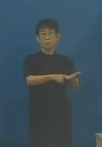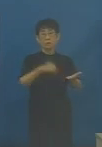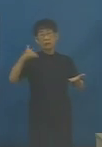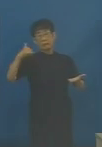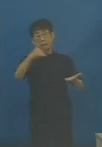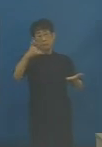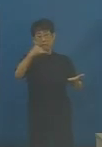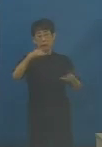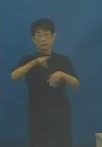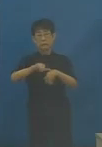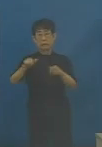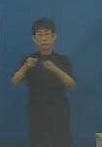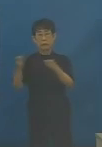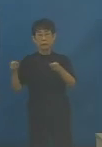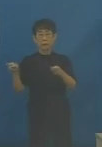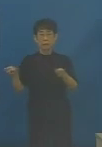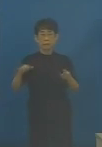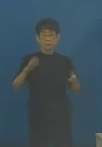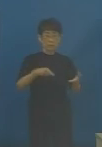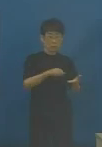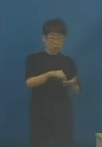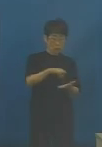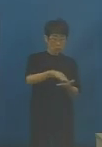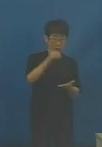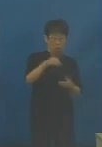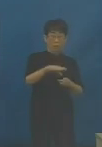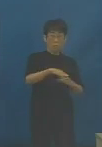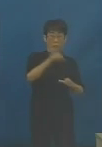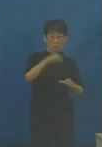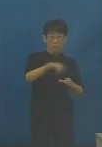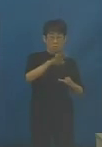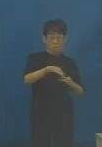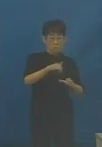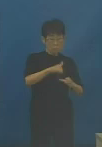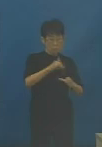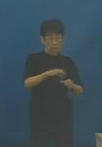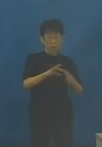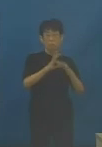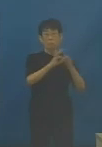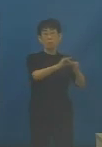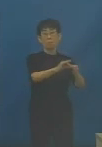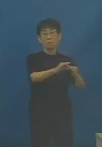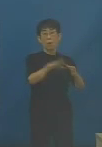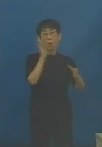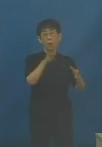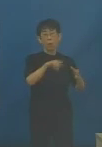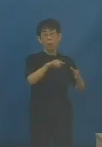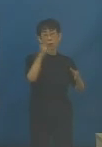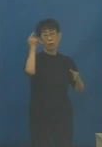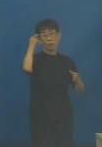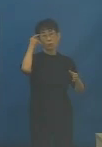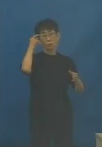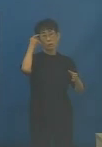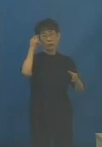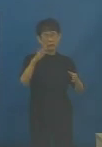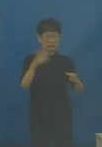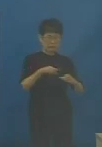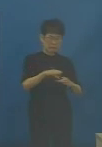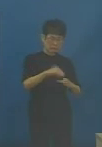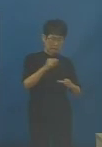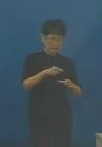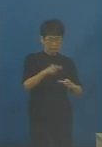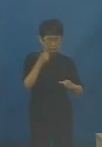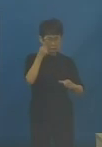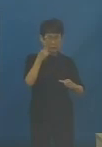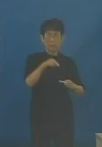思います。ただ少々こういうのはお手間だなという方ももちろんいらっしゃいますし、電話でも構いません。お年